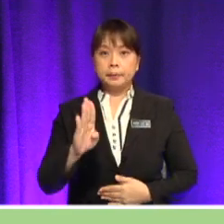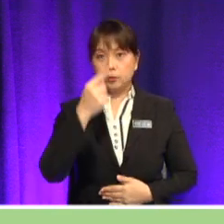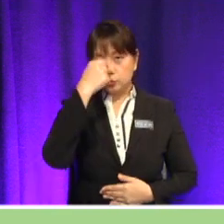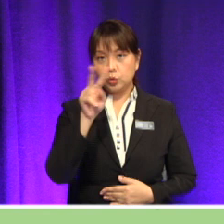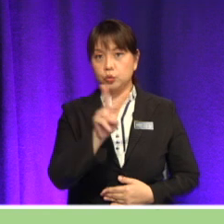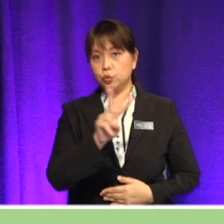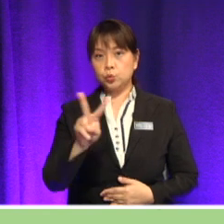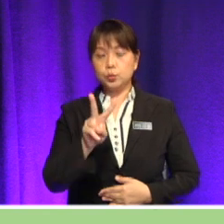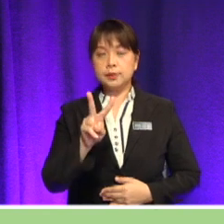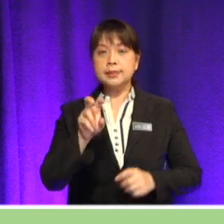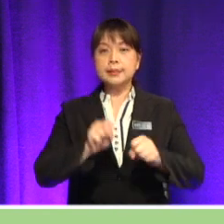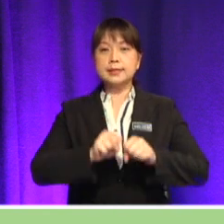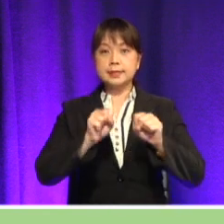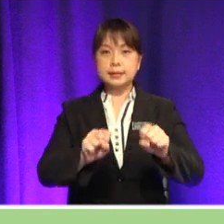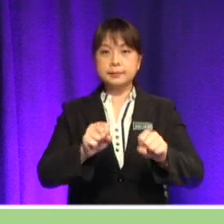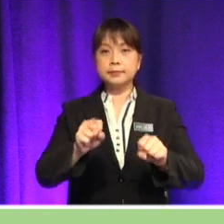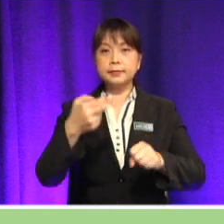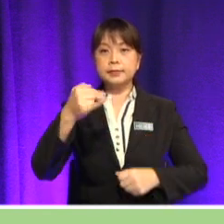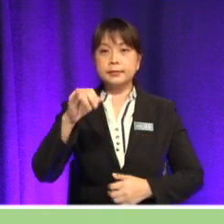hidrolik tersebut